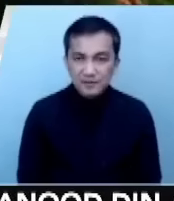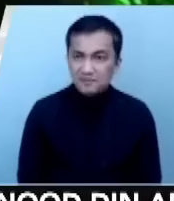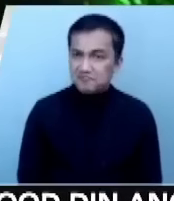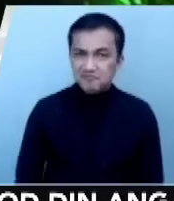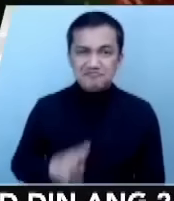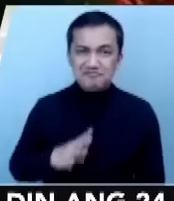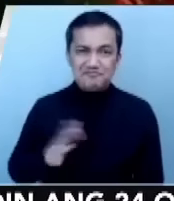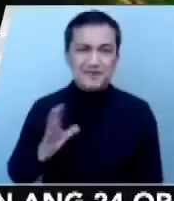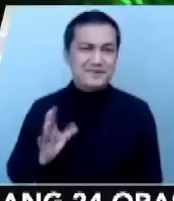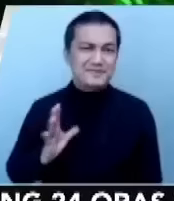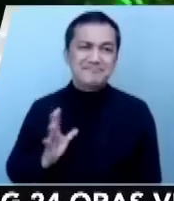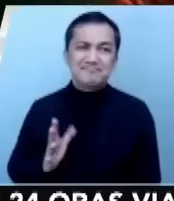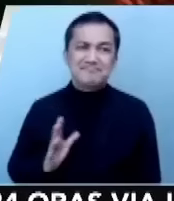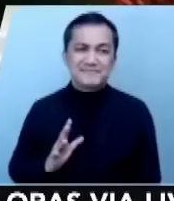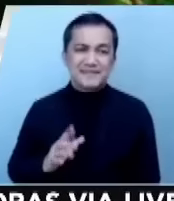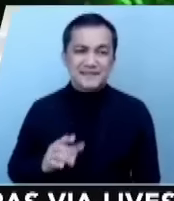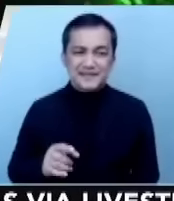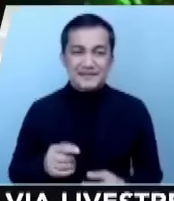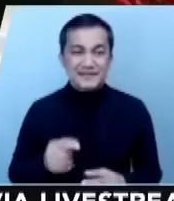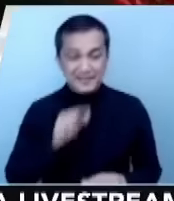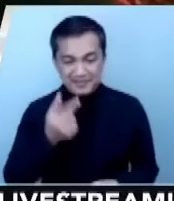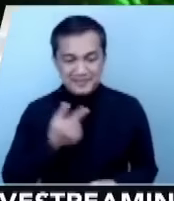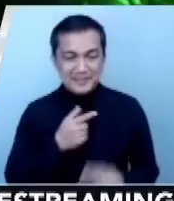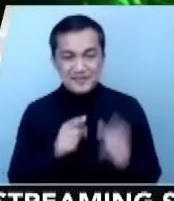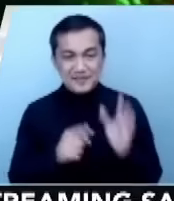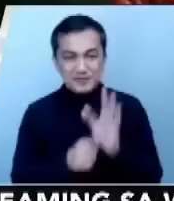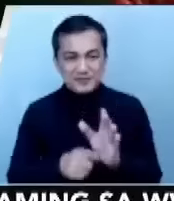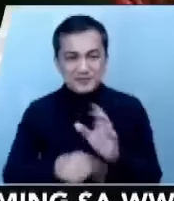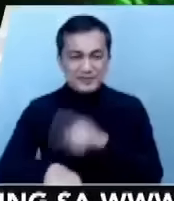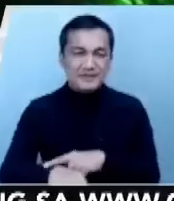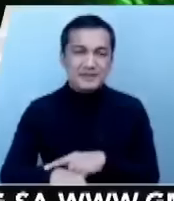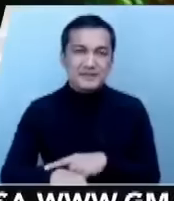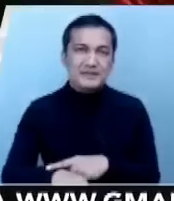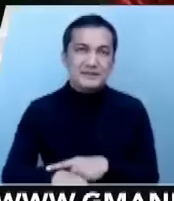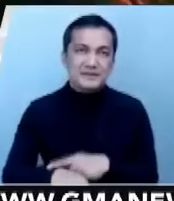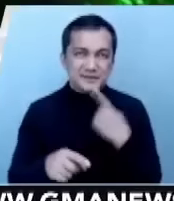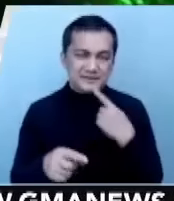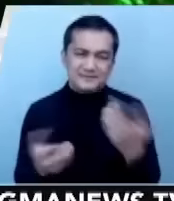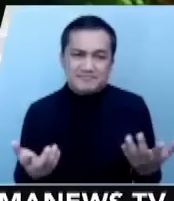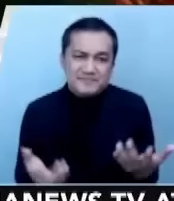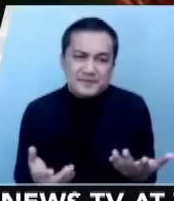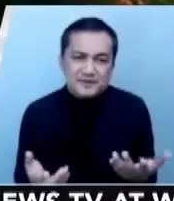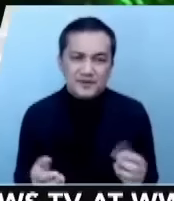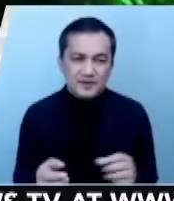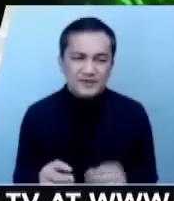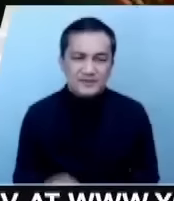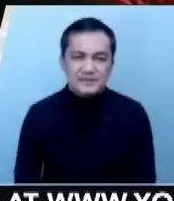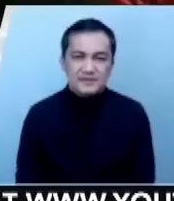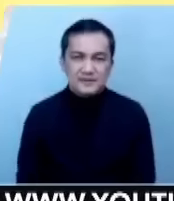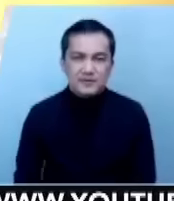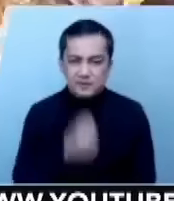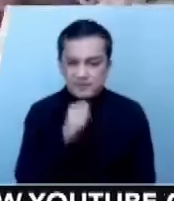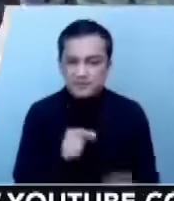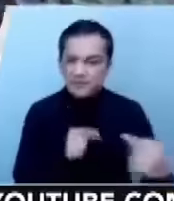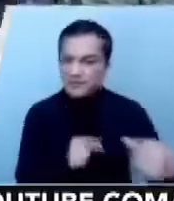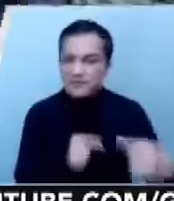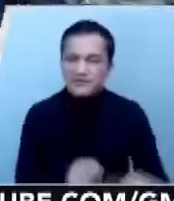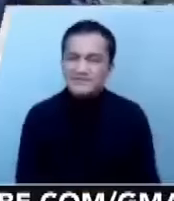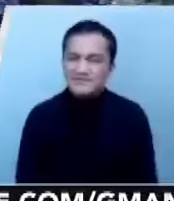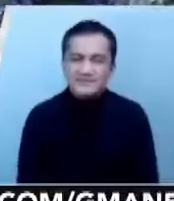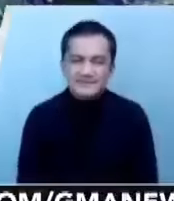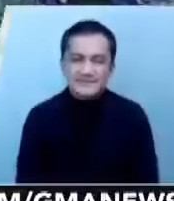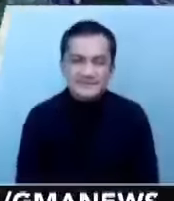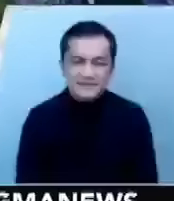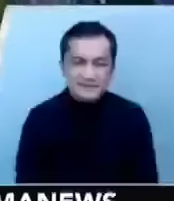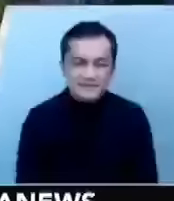sa Showtime or mag-prod siya or something. Okay naman, hindi naman kami magkaaway or something.